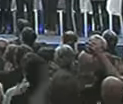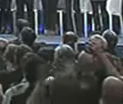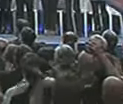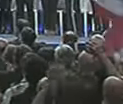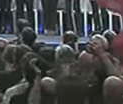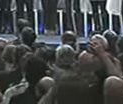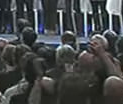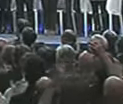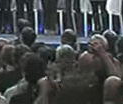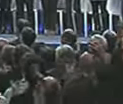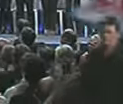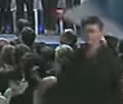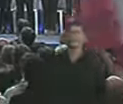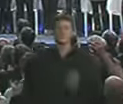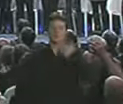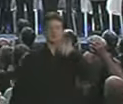Merci à tous.